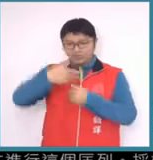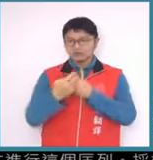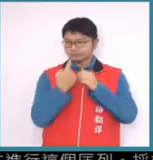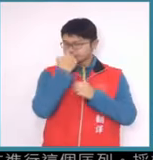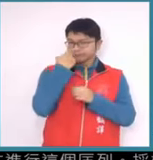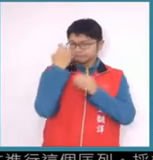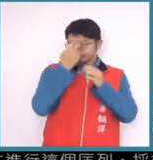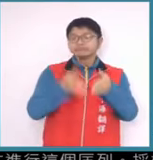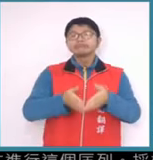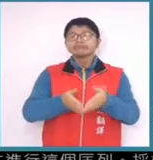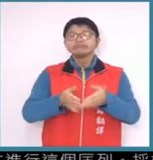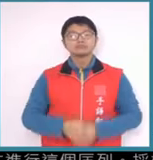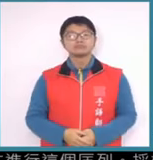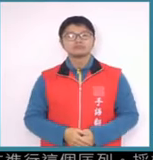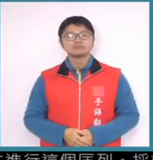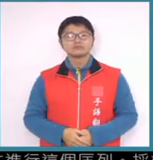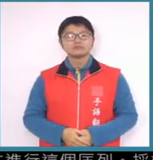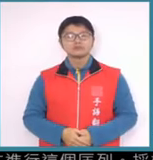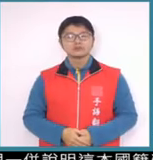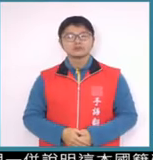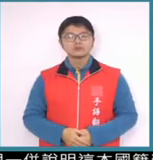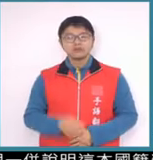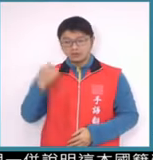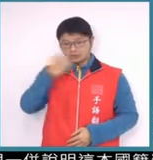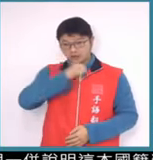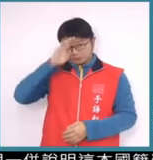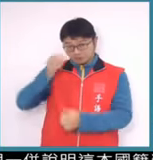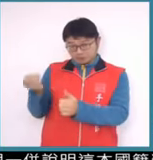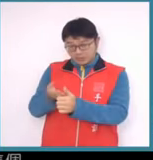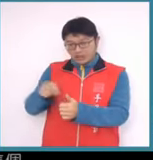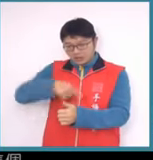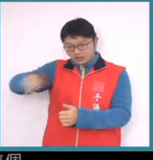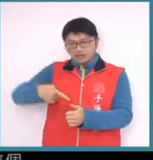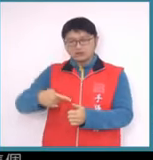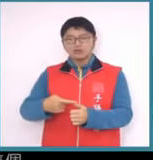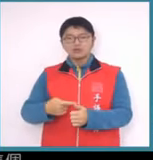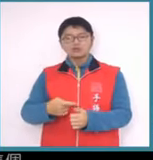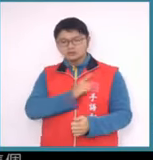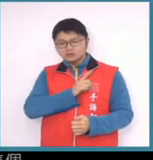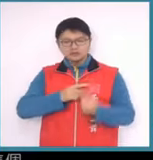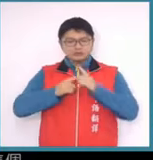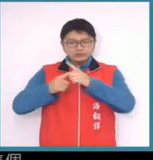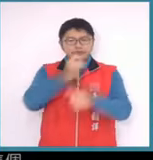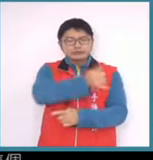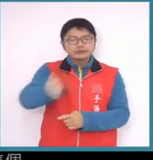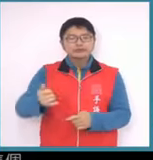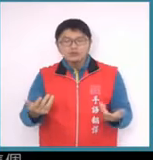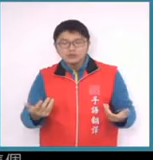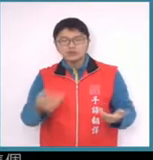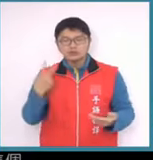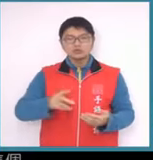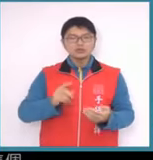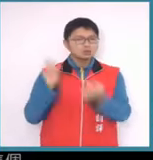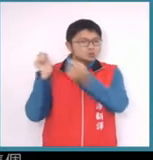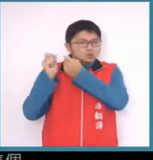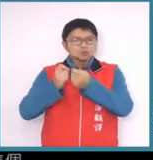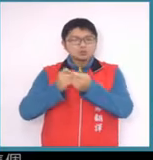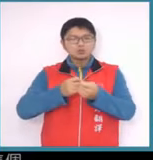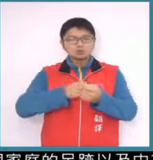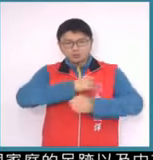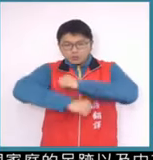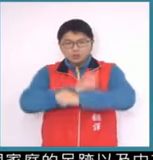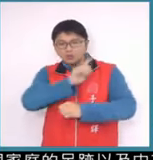劳工一样会有区外的这个家庭的足迹以及其他的活动足迹，那一